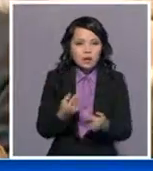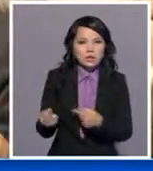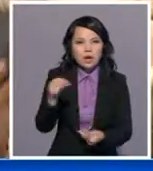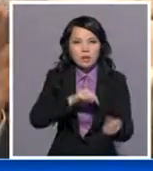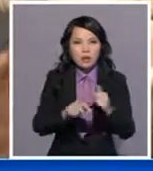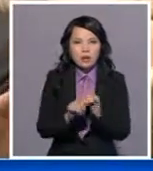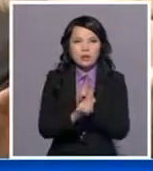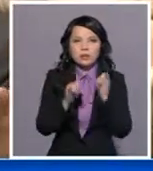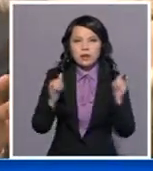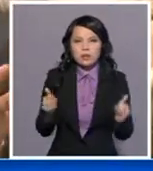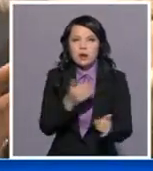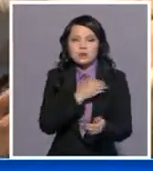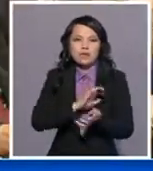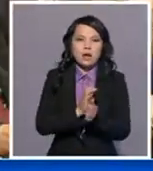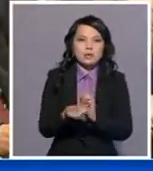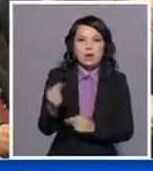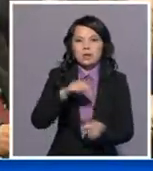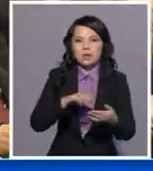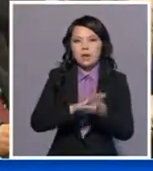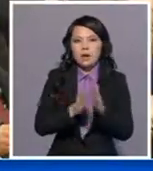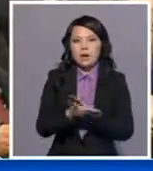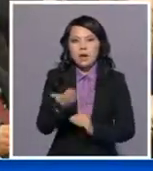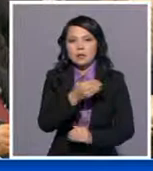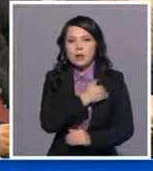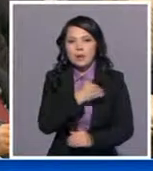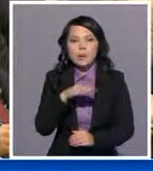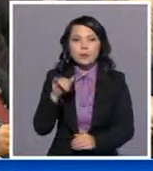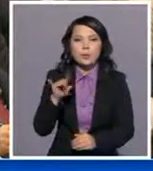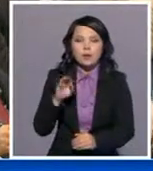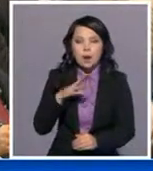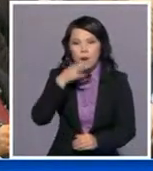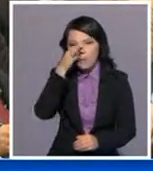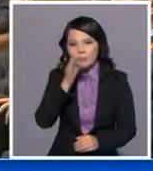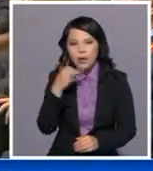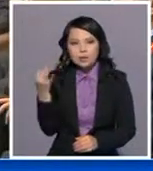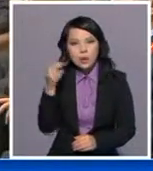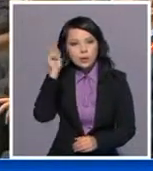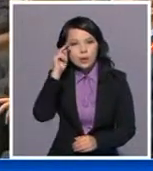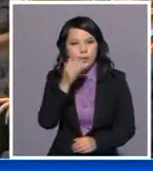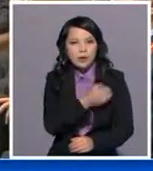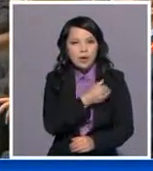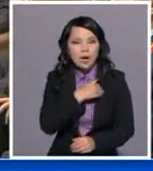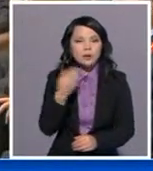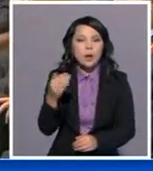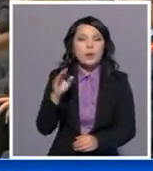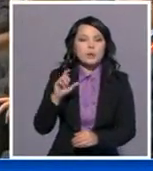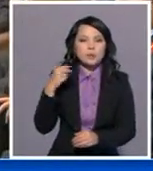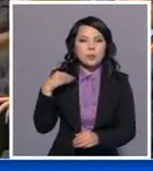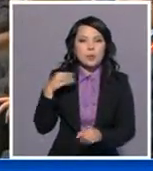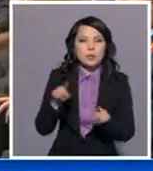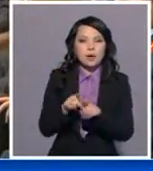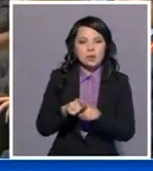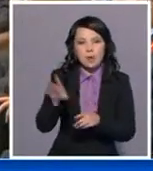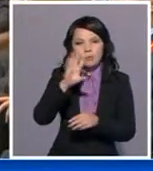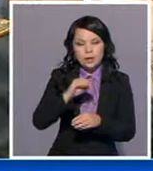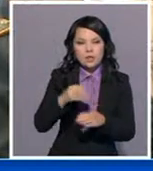қарым-қатынасты одан әрі жандандырмақ. Қазақстан Түркияның қорғаныс саласындағы тәжірибесін үйренгісі келеді. Себебі түрік бауырлар халықаралық НАТО ұйымындағы